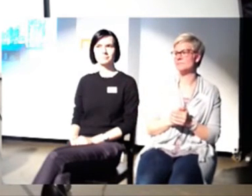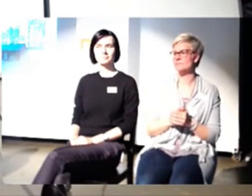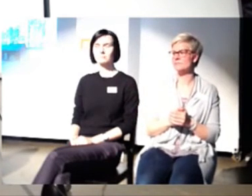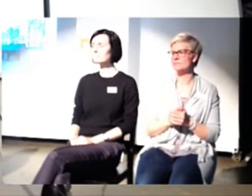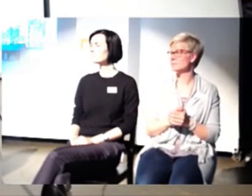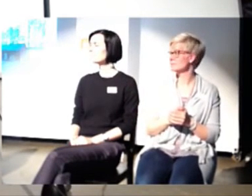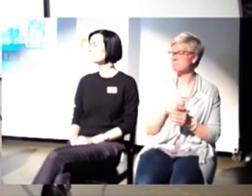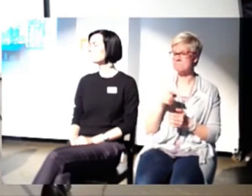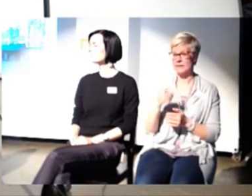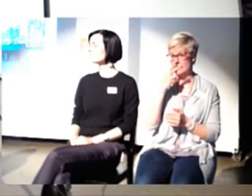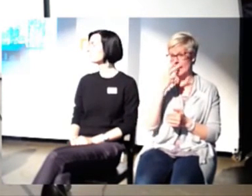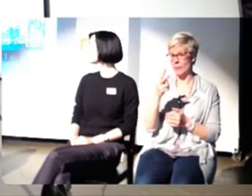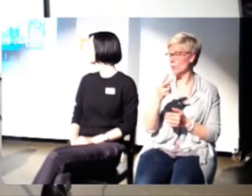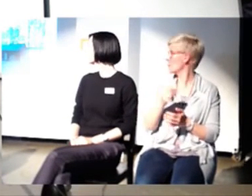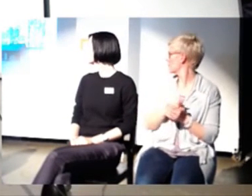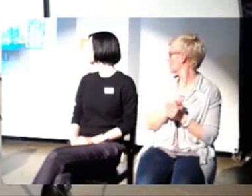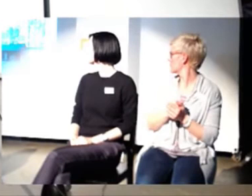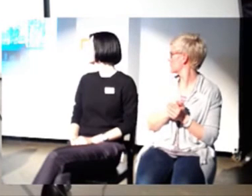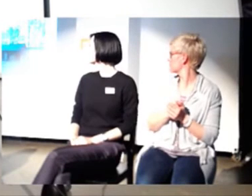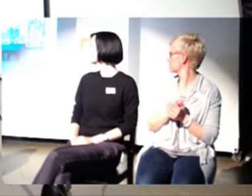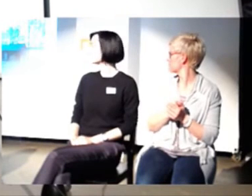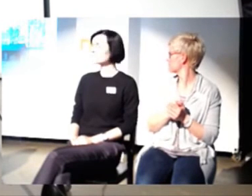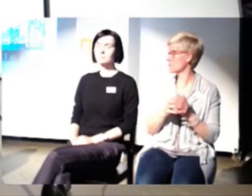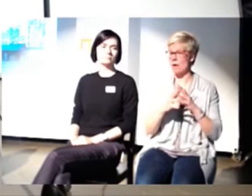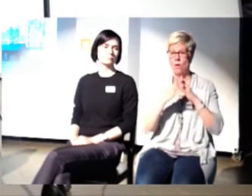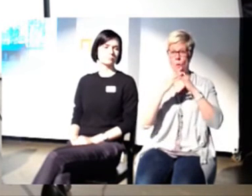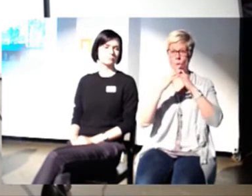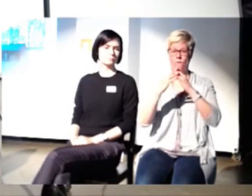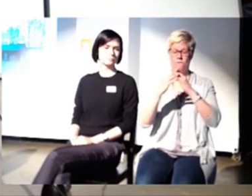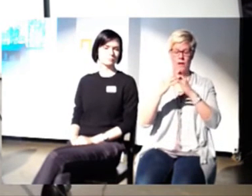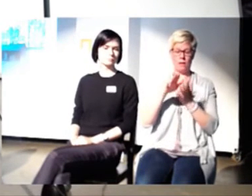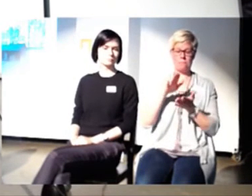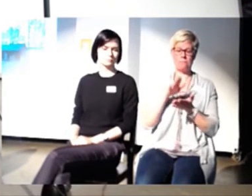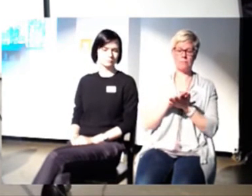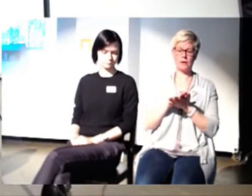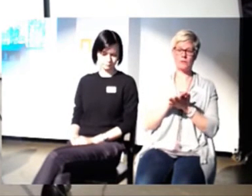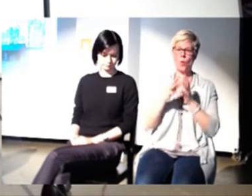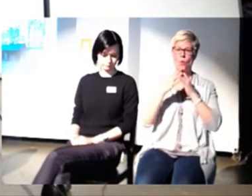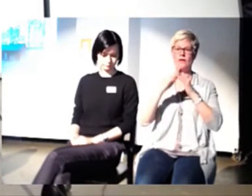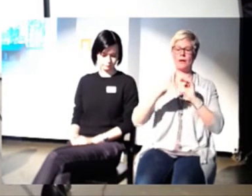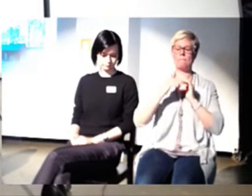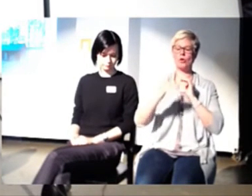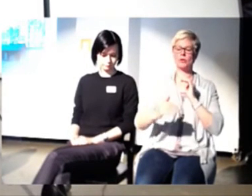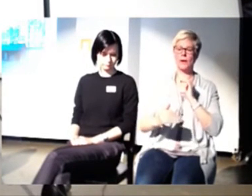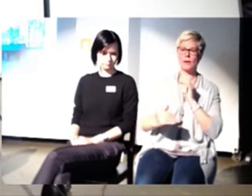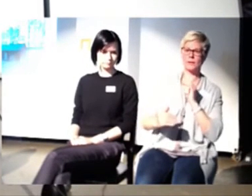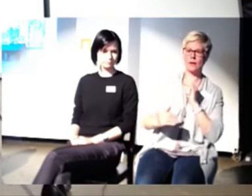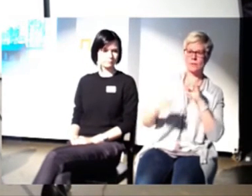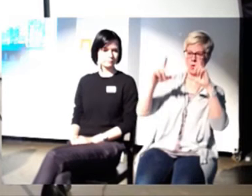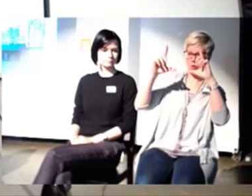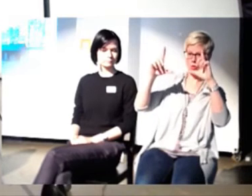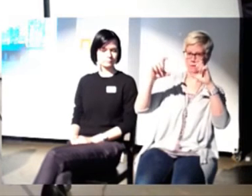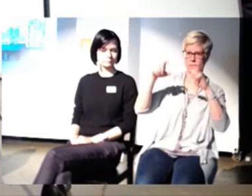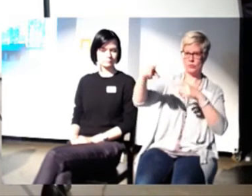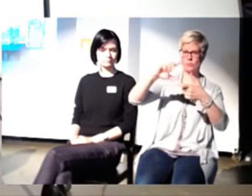Tässä näkyy oikeastaan huvilalta nähtynä, huvilan portailta nähtynä tämä studio- ja